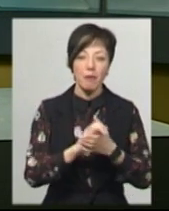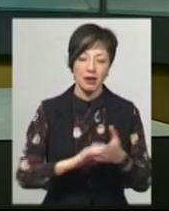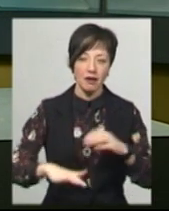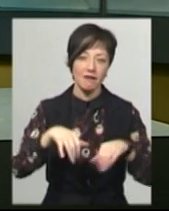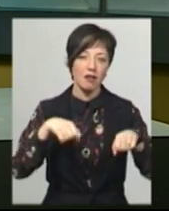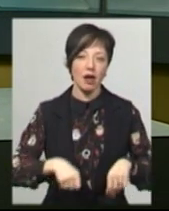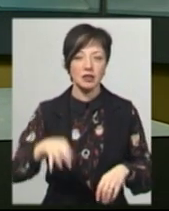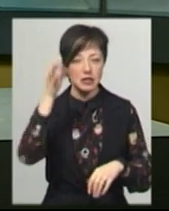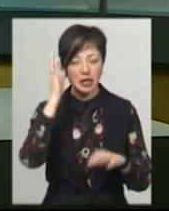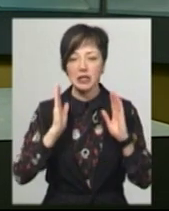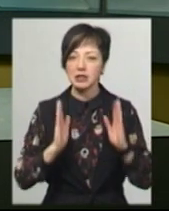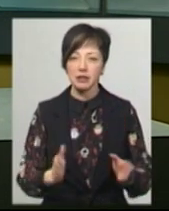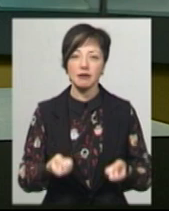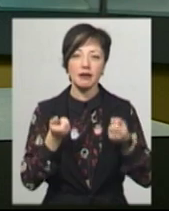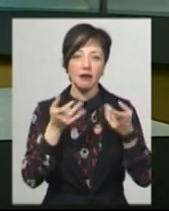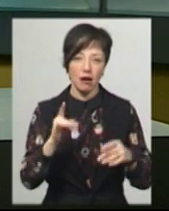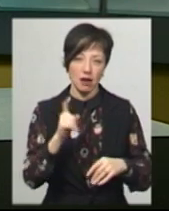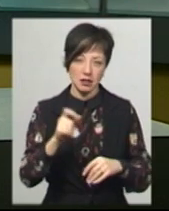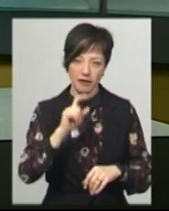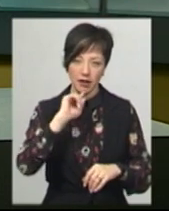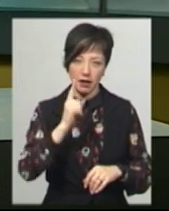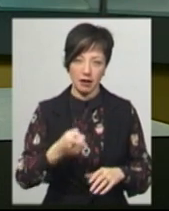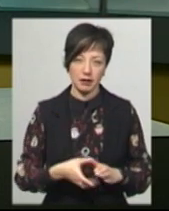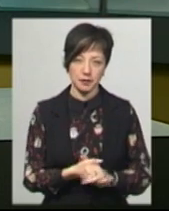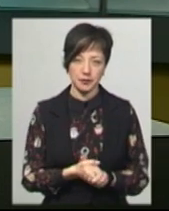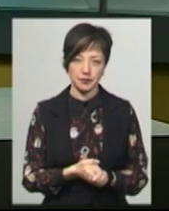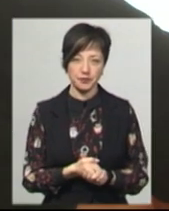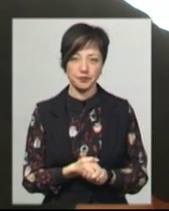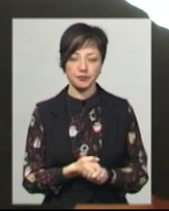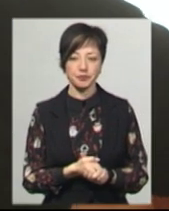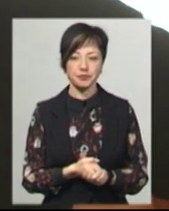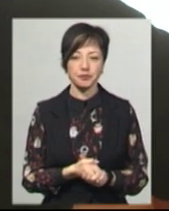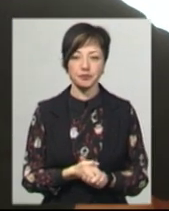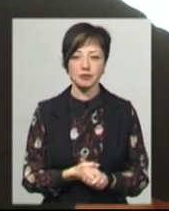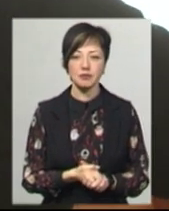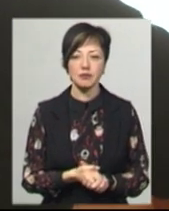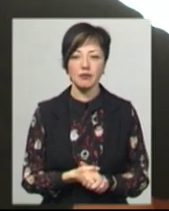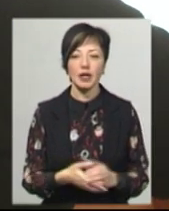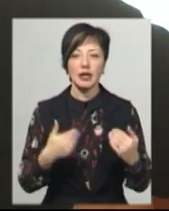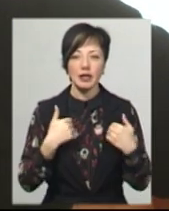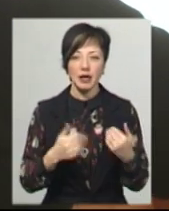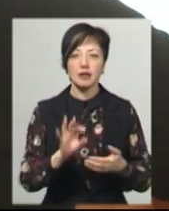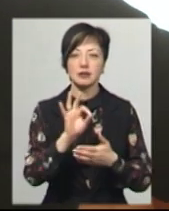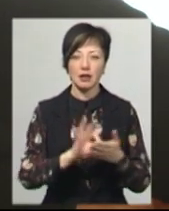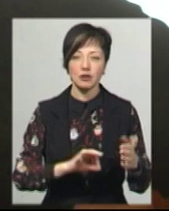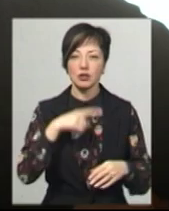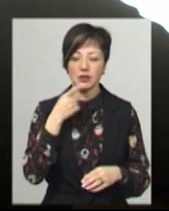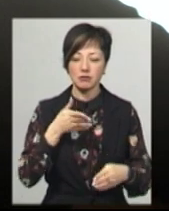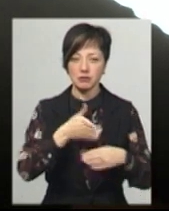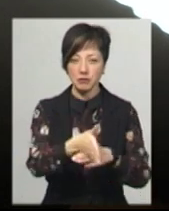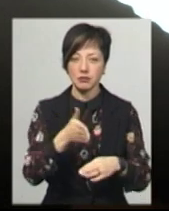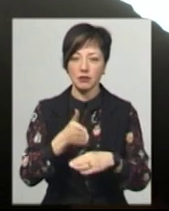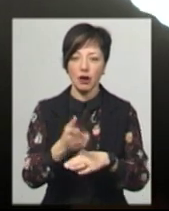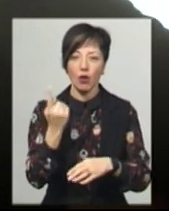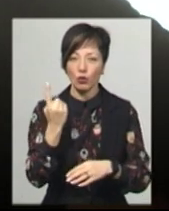згадує тільки кілька разів на рік. Я зразу казав, адресно комусь одному ми